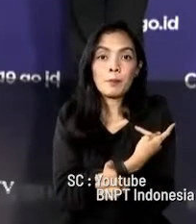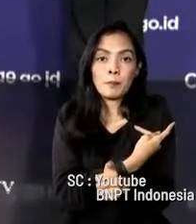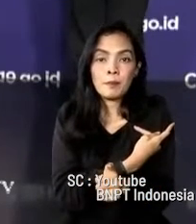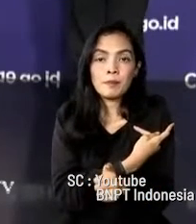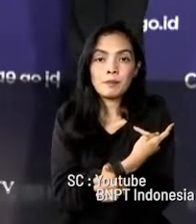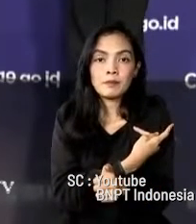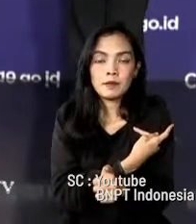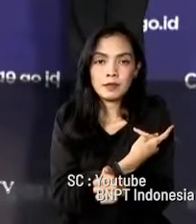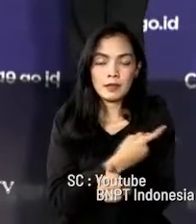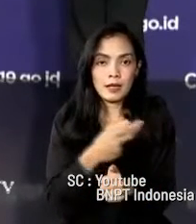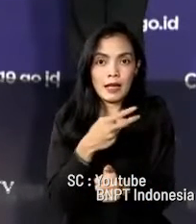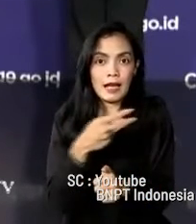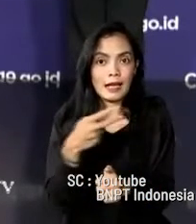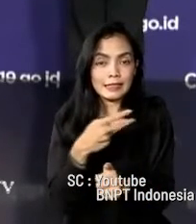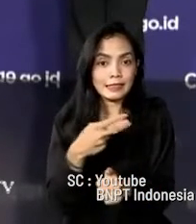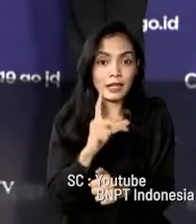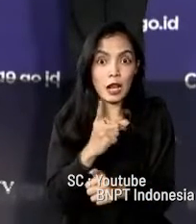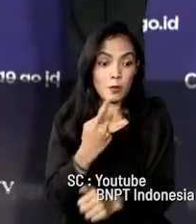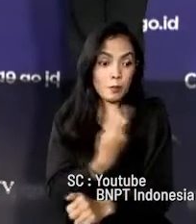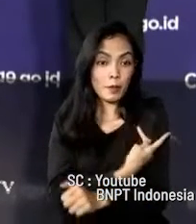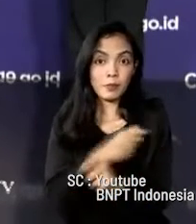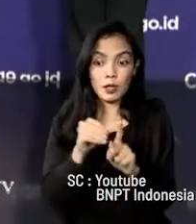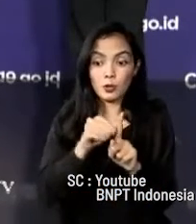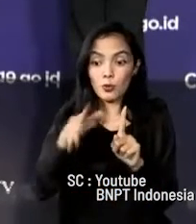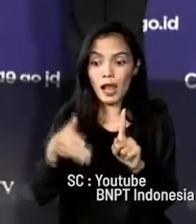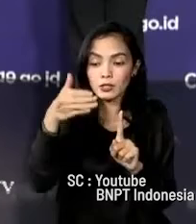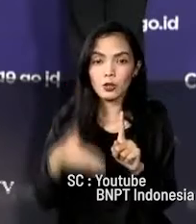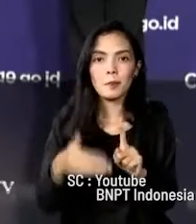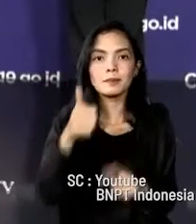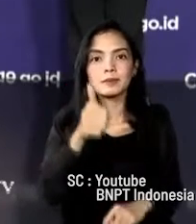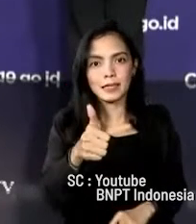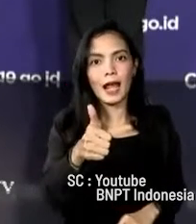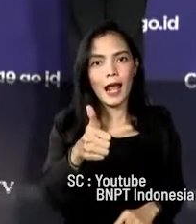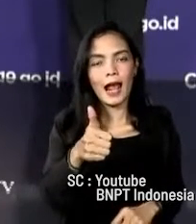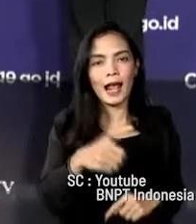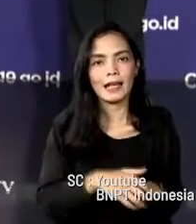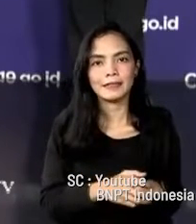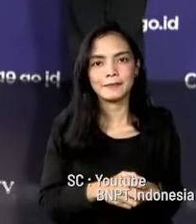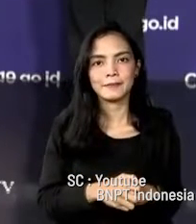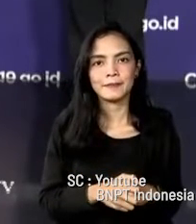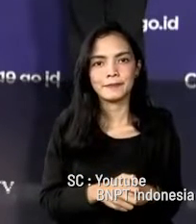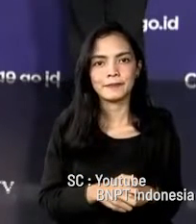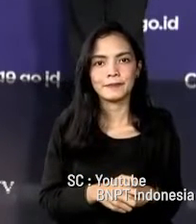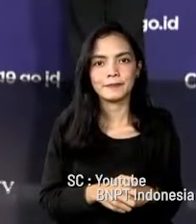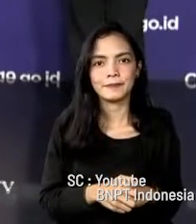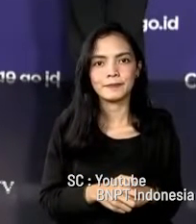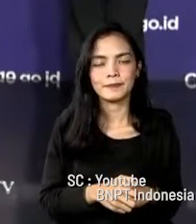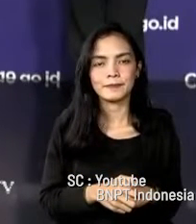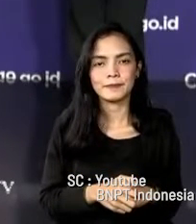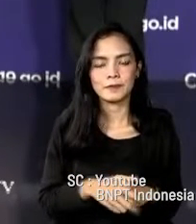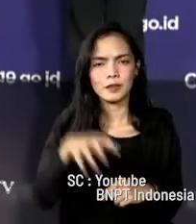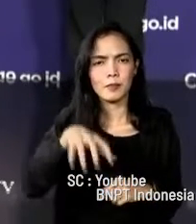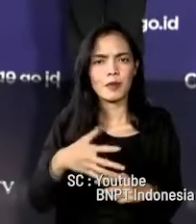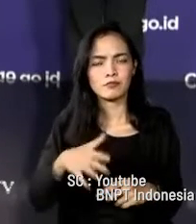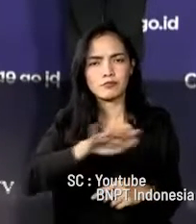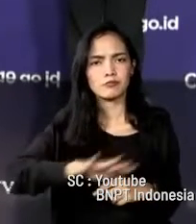19 Dengan ini kita memutus rantai penyebaran qobid 19 di tanah air dan